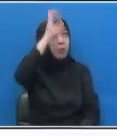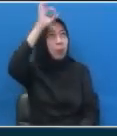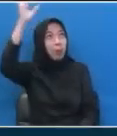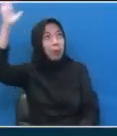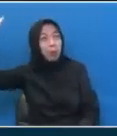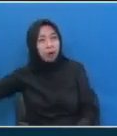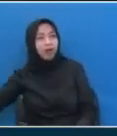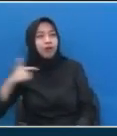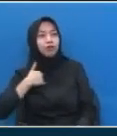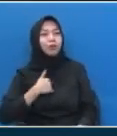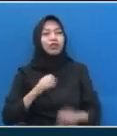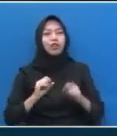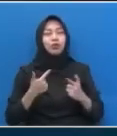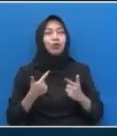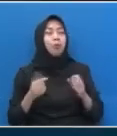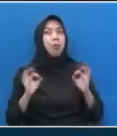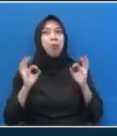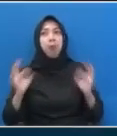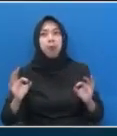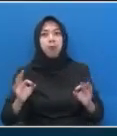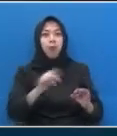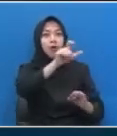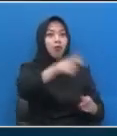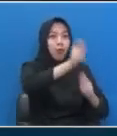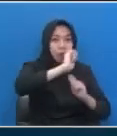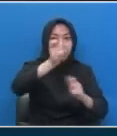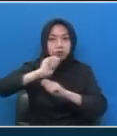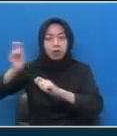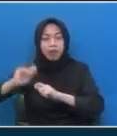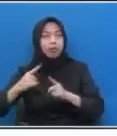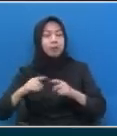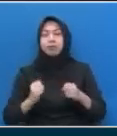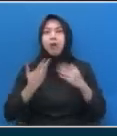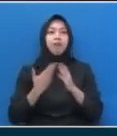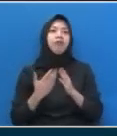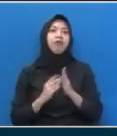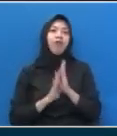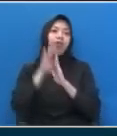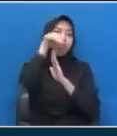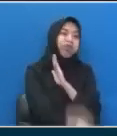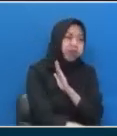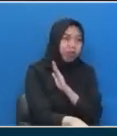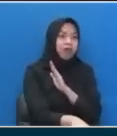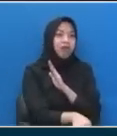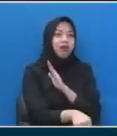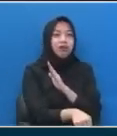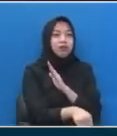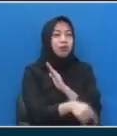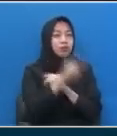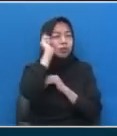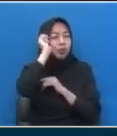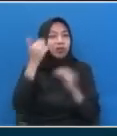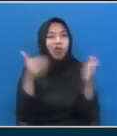begitu terhormat dalam sekejap terperosok dalam nestapa dan kesulitan yang tidak terperikan